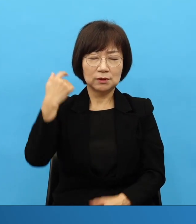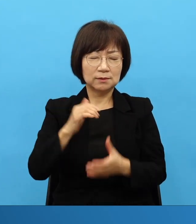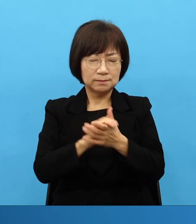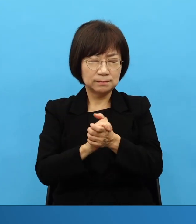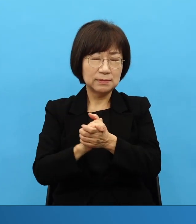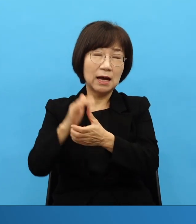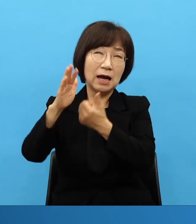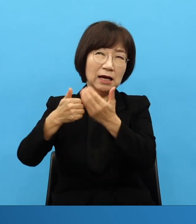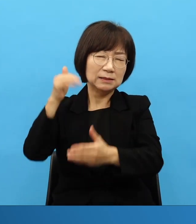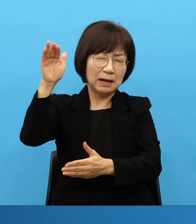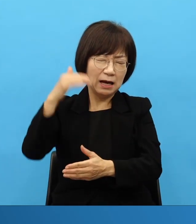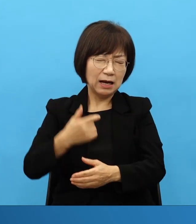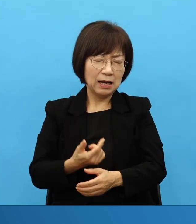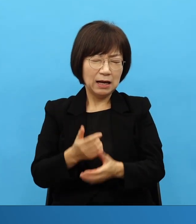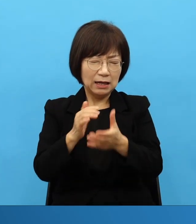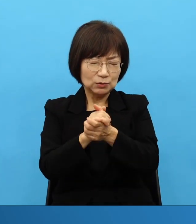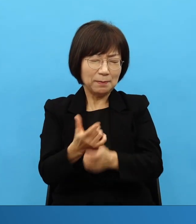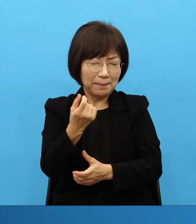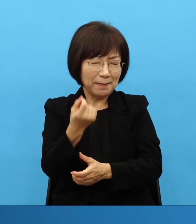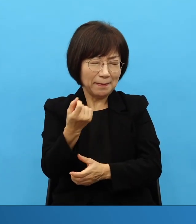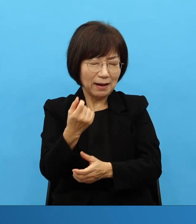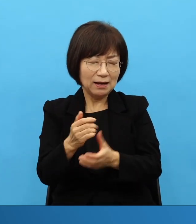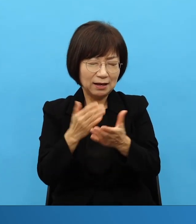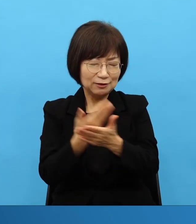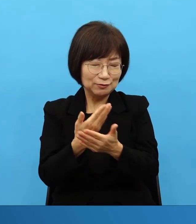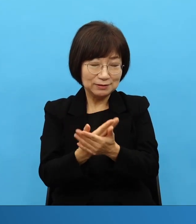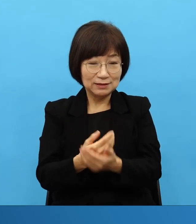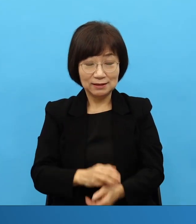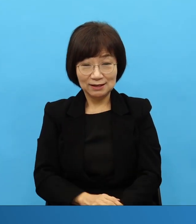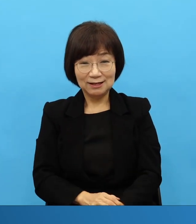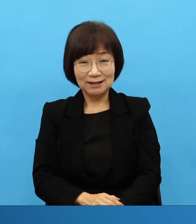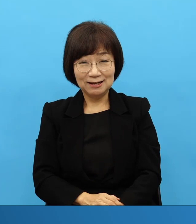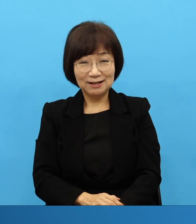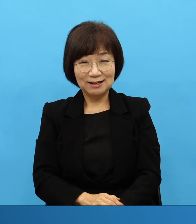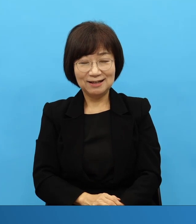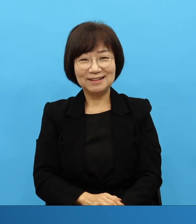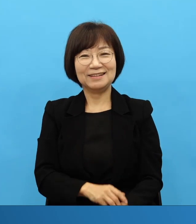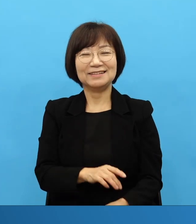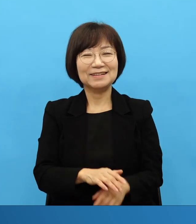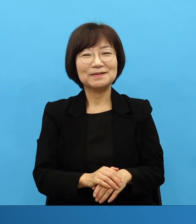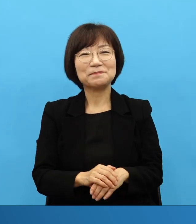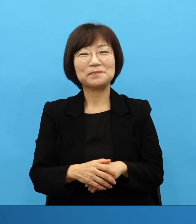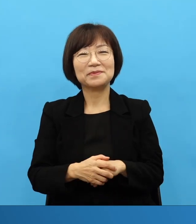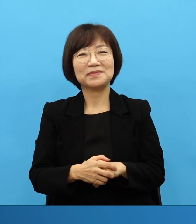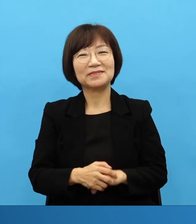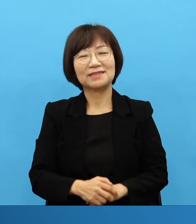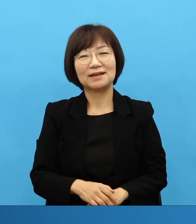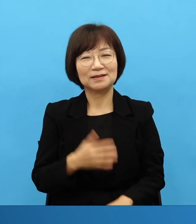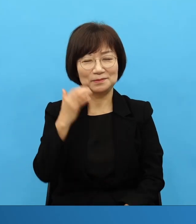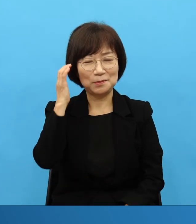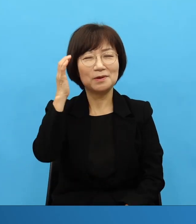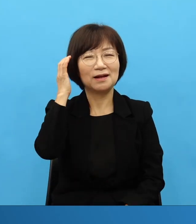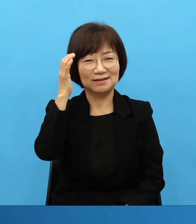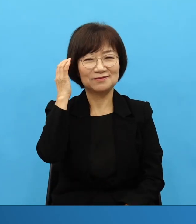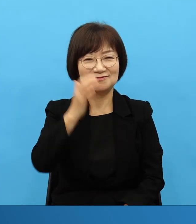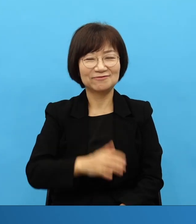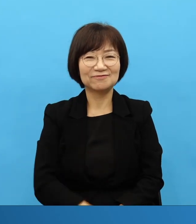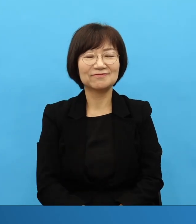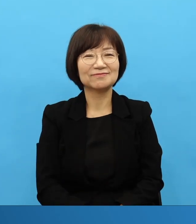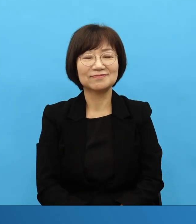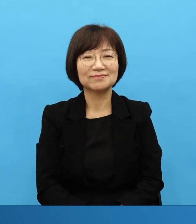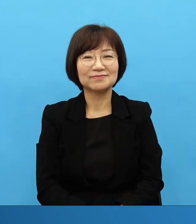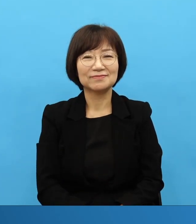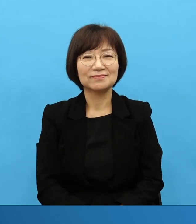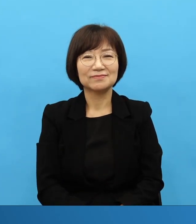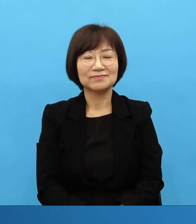빨리 끝나게 해주십시오. 이렇게 기도 나오면 곤란해요. 그렇죠? If I'm 그 sitting 기도를 in the 같이 해야지 주여 빨리 끝나게 해주십시오. 이러면 돼. Then I should pray along with you. But I'm sitting back